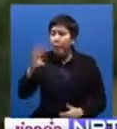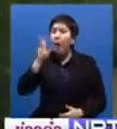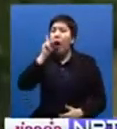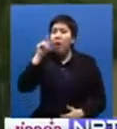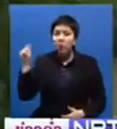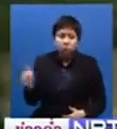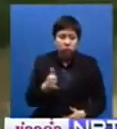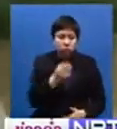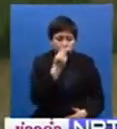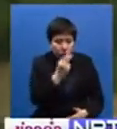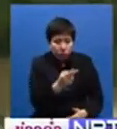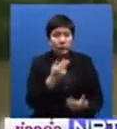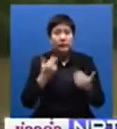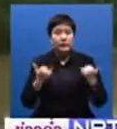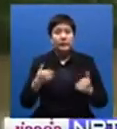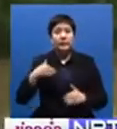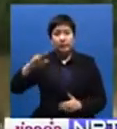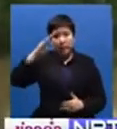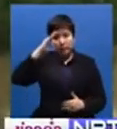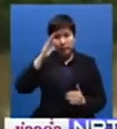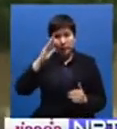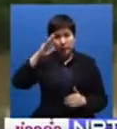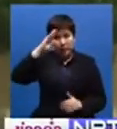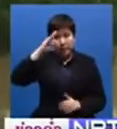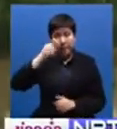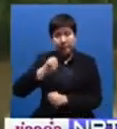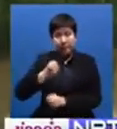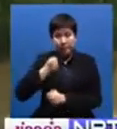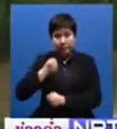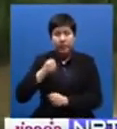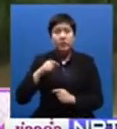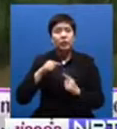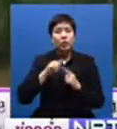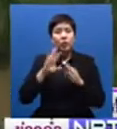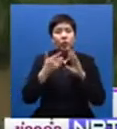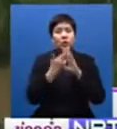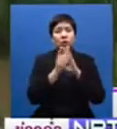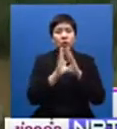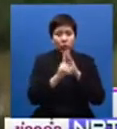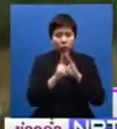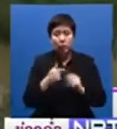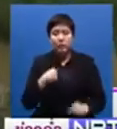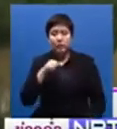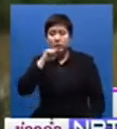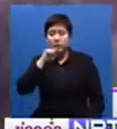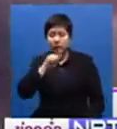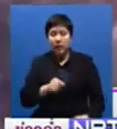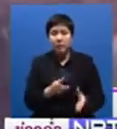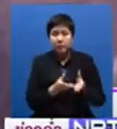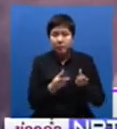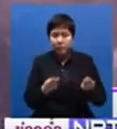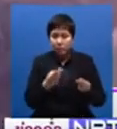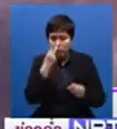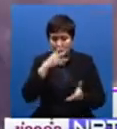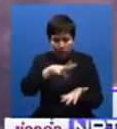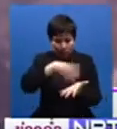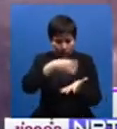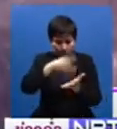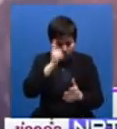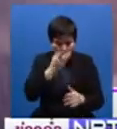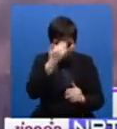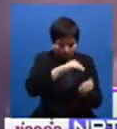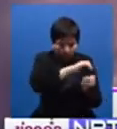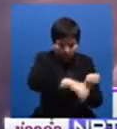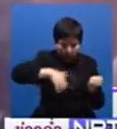ตรีพุฒิเศรษฐ์ภาคการผู้บัญชาการกองกำลังรักษาความสงบเรียบร้อยจังหวัดชัยภูมิสั่งการให้พื้นที่รายงานข้อเท็จจริงโดยด่วน